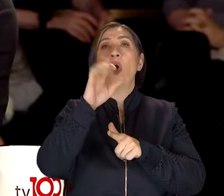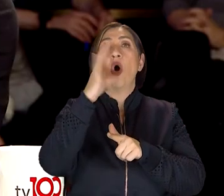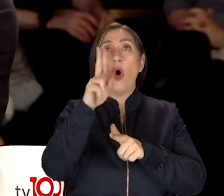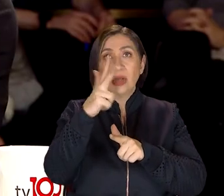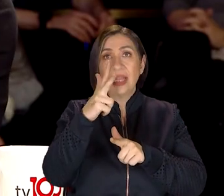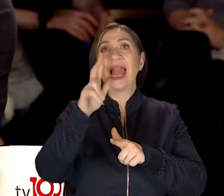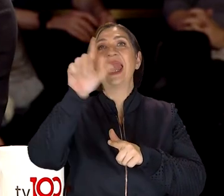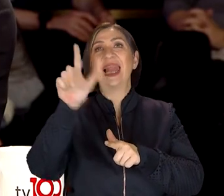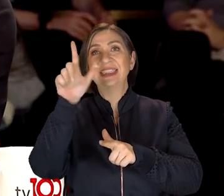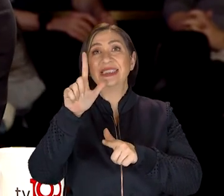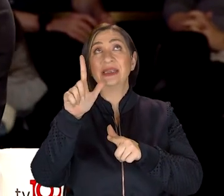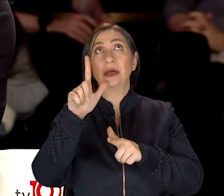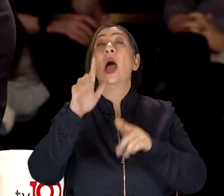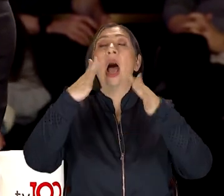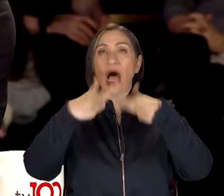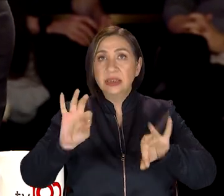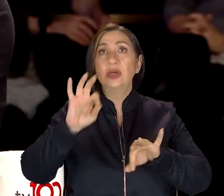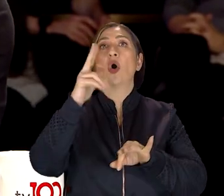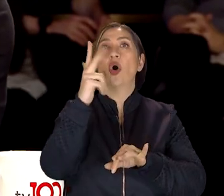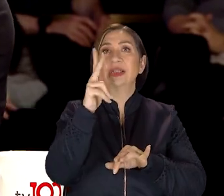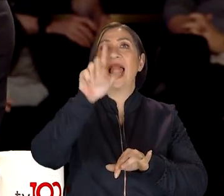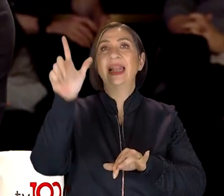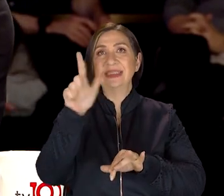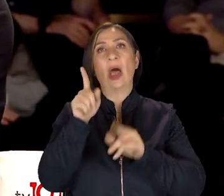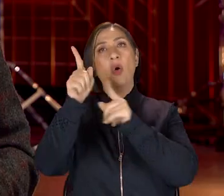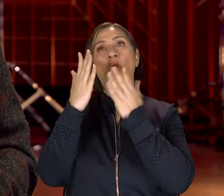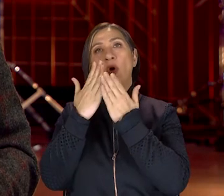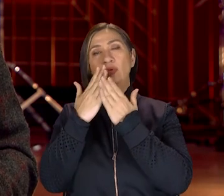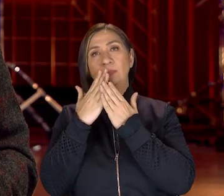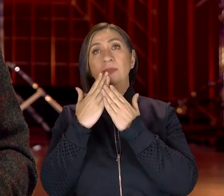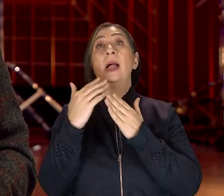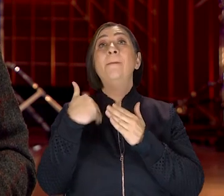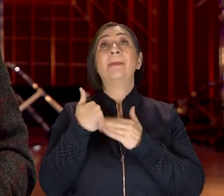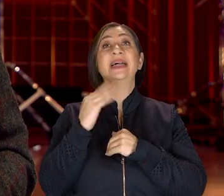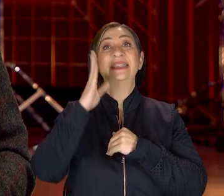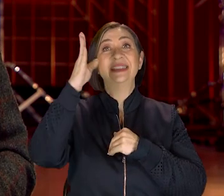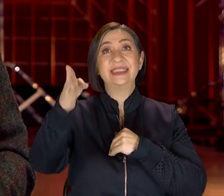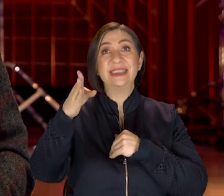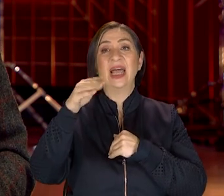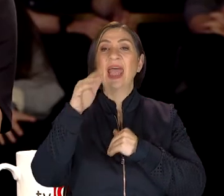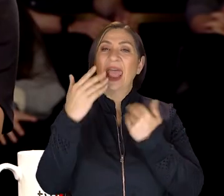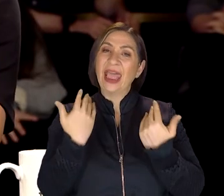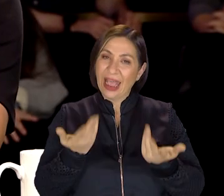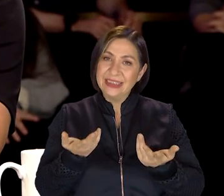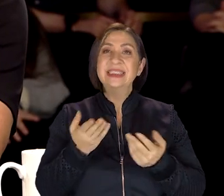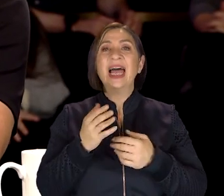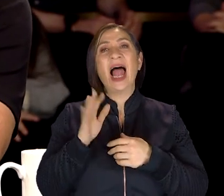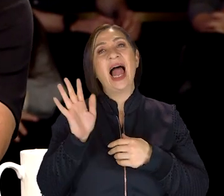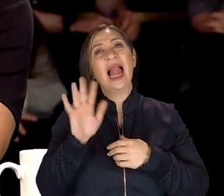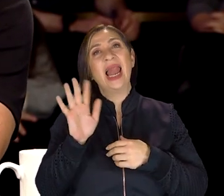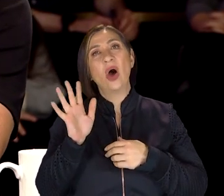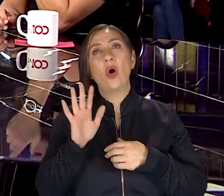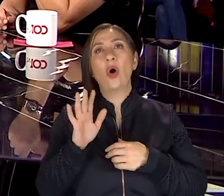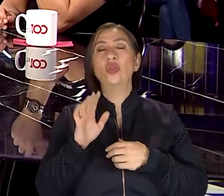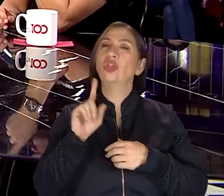lise. Evet, hazırlık orta okul ve lise. Maşallah. Evet. Çünkü ben gittiğimde yes, hello ve no biliyorum. Başka bir şey bilmiyordum. Orada yani.